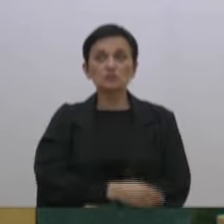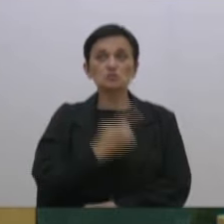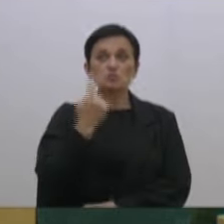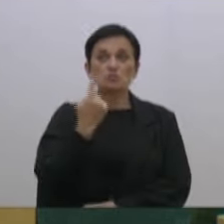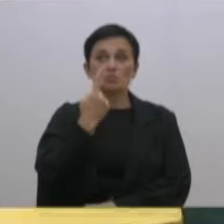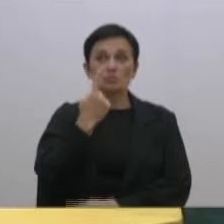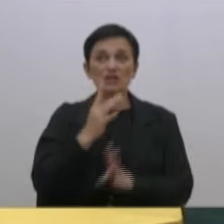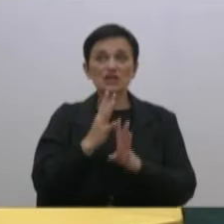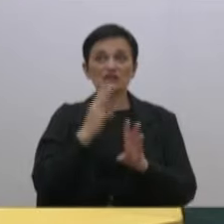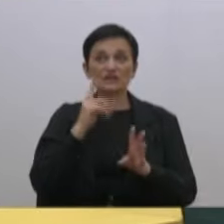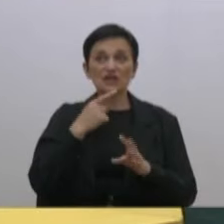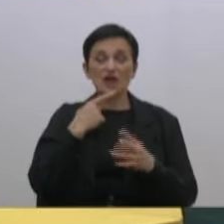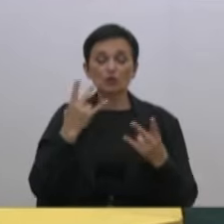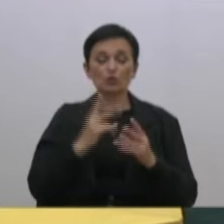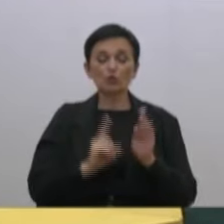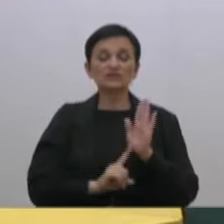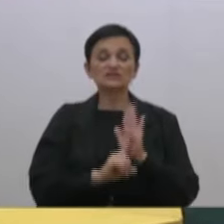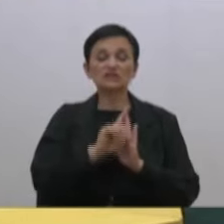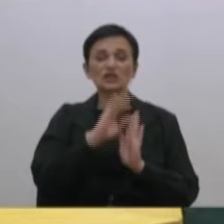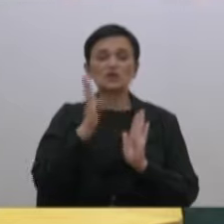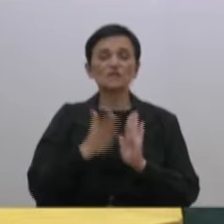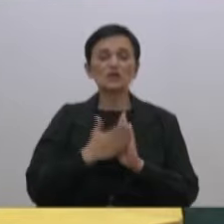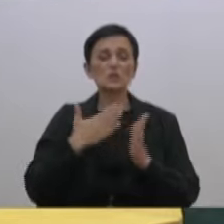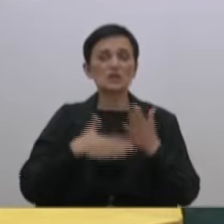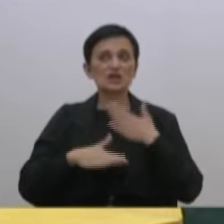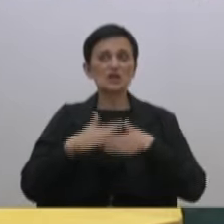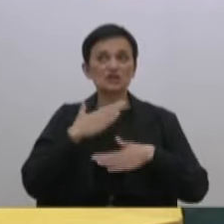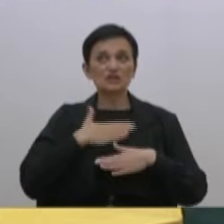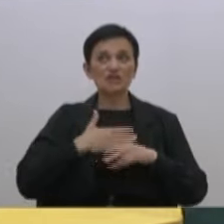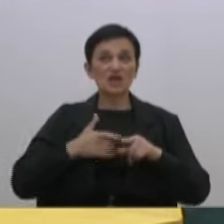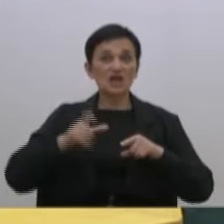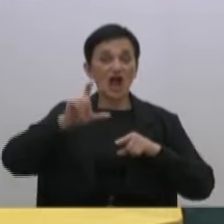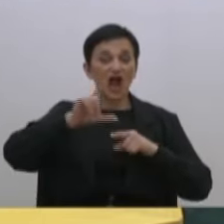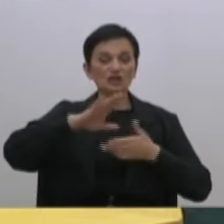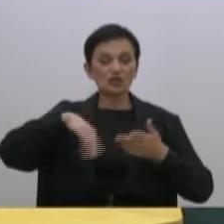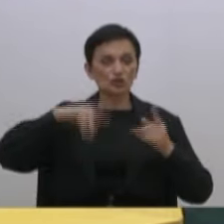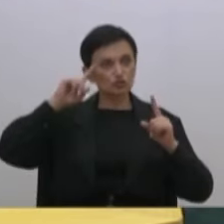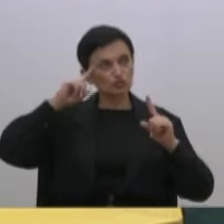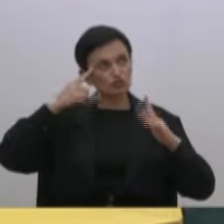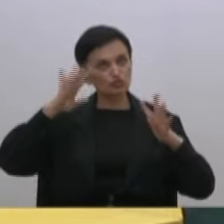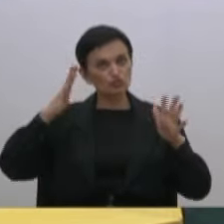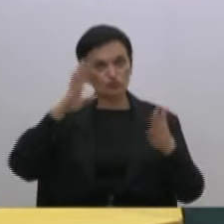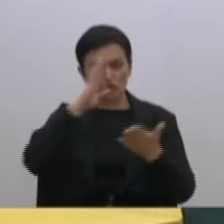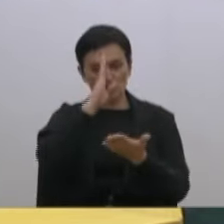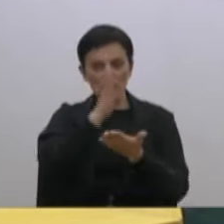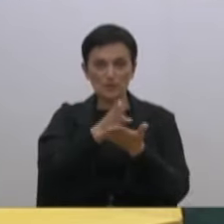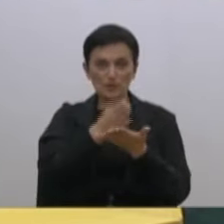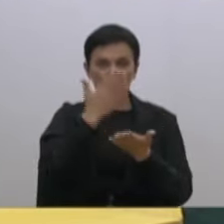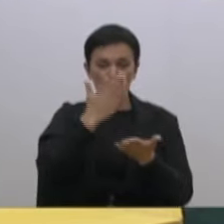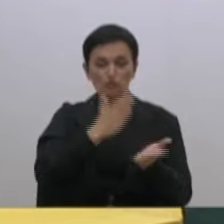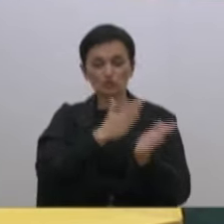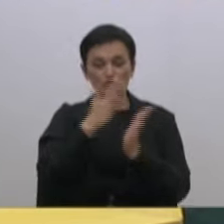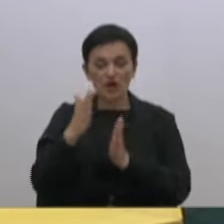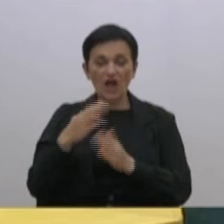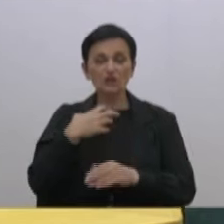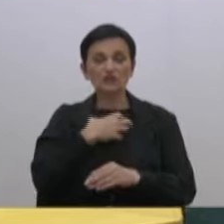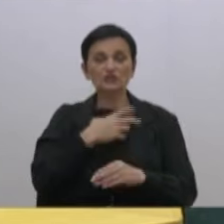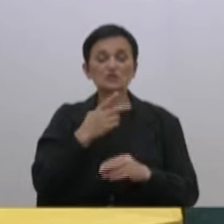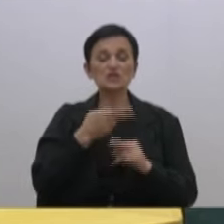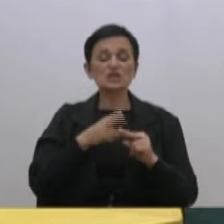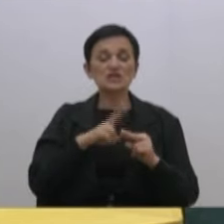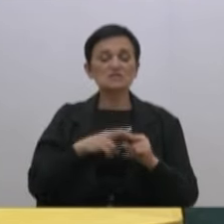პირველ რიგში, რა თქმა უნდა, დავიწყებ იმით, რაც ყველაზე მეტად გვიხარია და გადაჭარბების გარეშე ჭკუიდან გადაგვიყვანა პირდაპირ თუ გადატანით მნიშვნელობით იმ